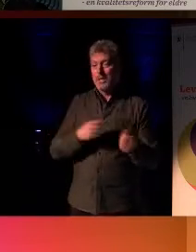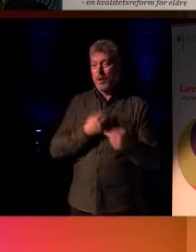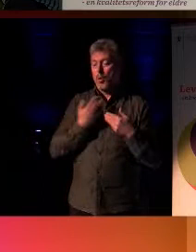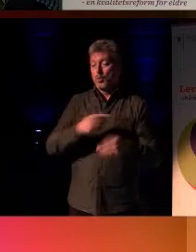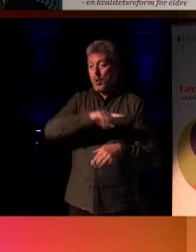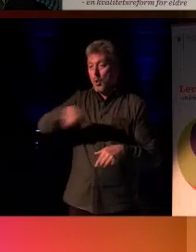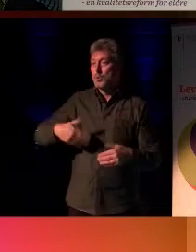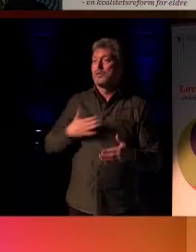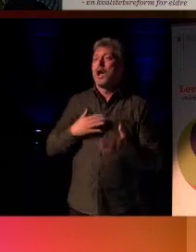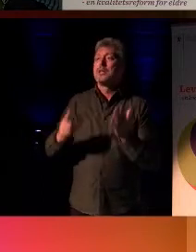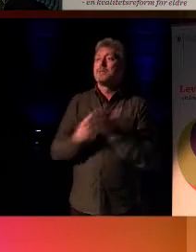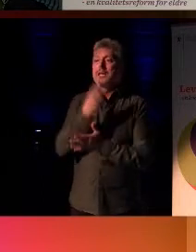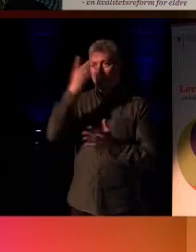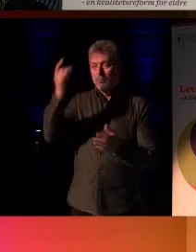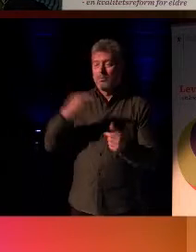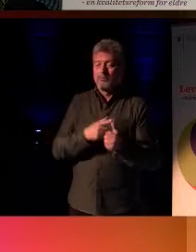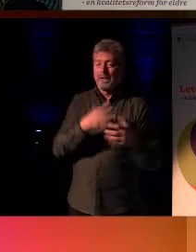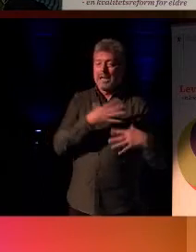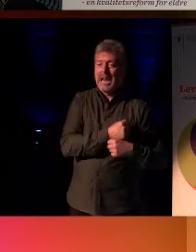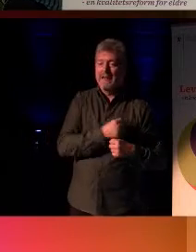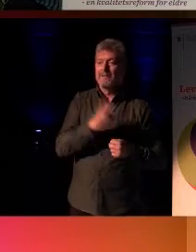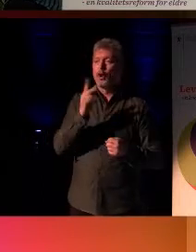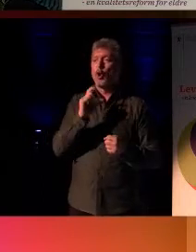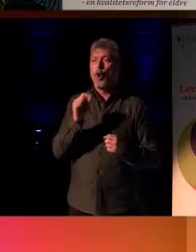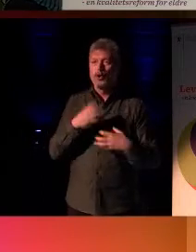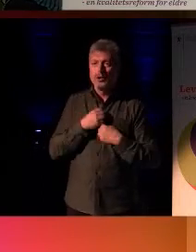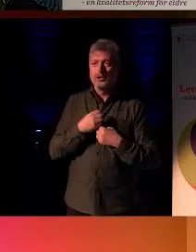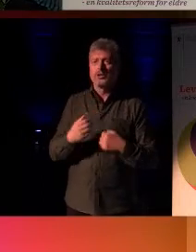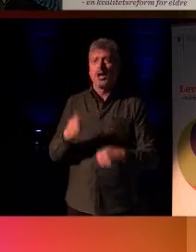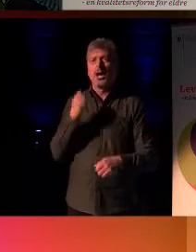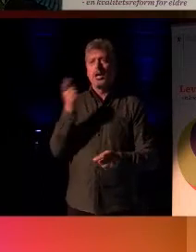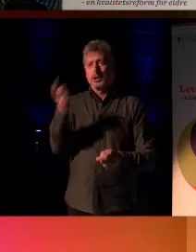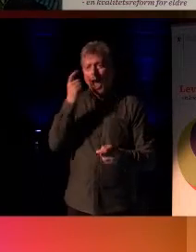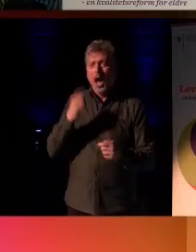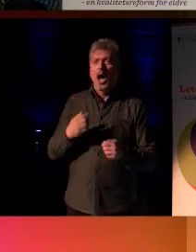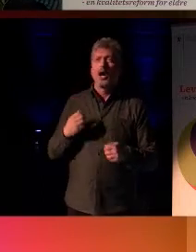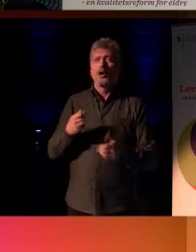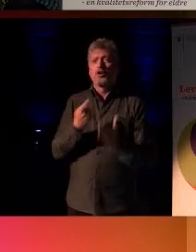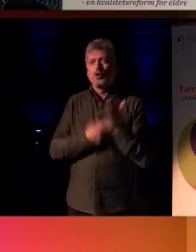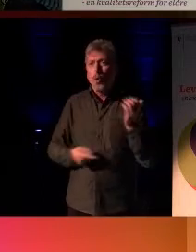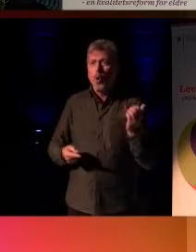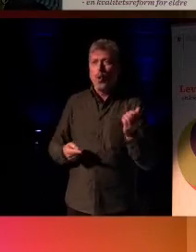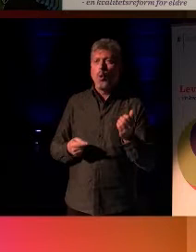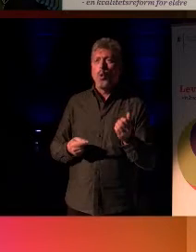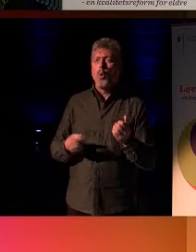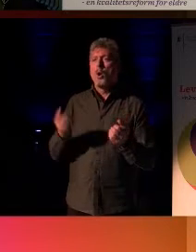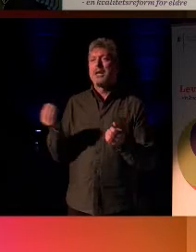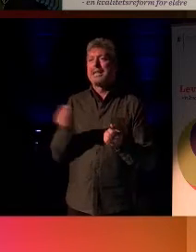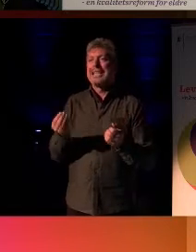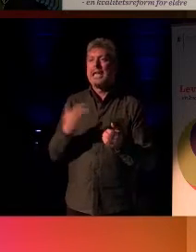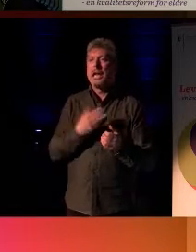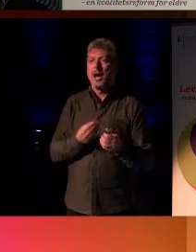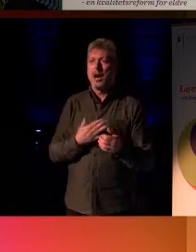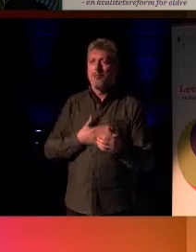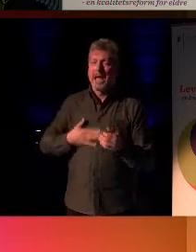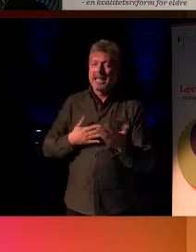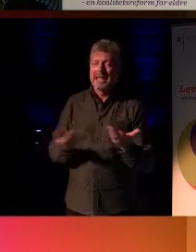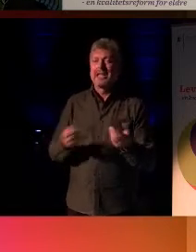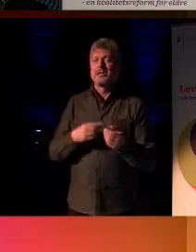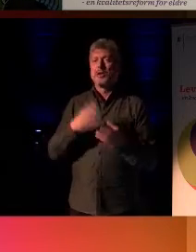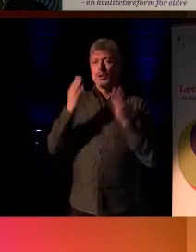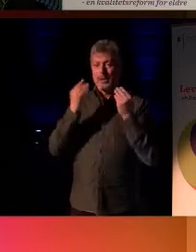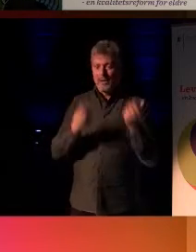har vi spesialkompetanse innenfor kreft, kols, slag, sår, diabetes og demens. Vi har egen ergoterapeut